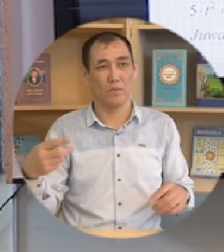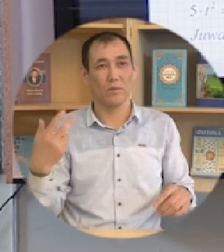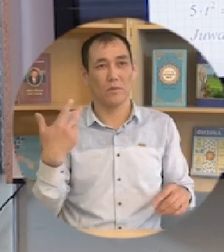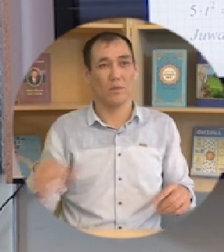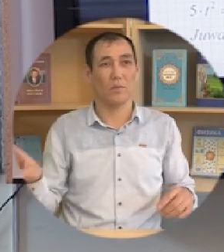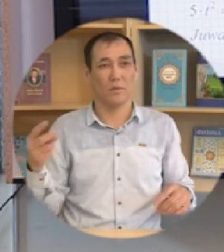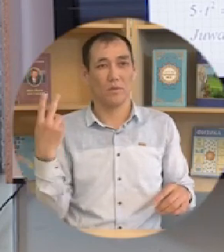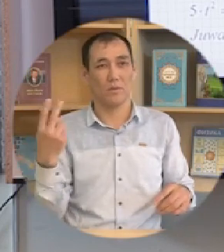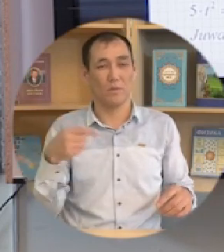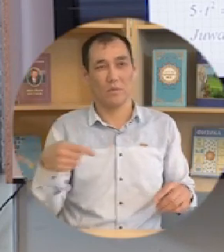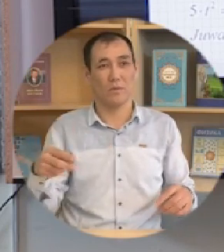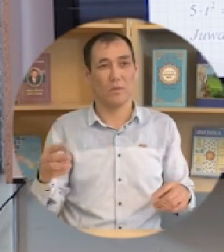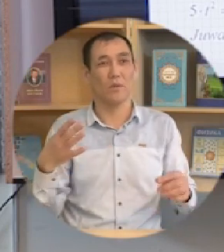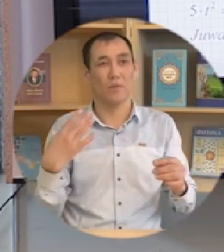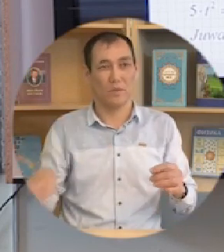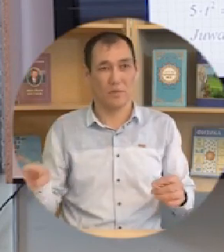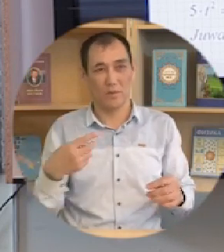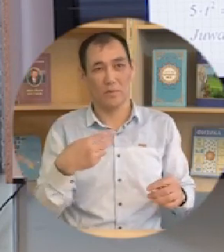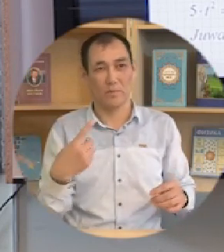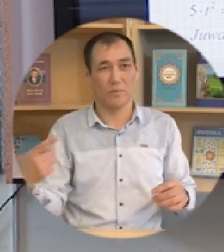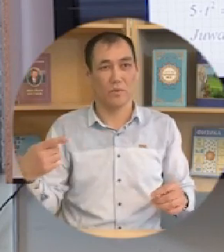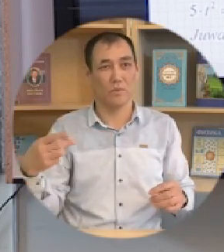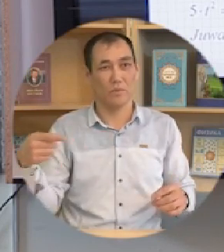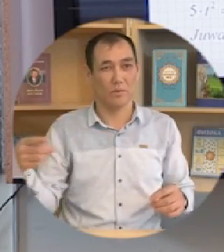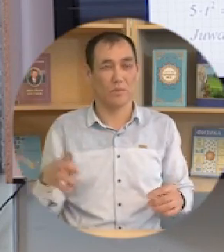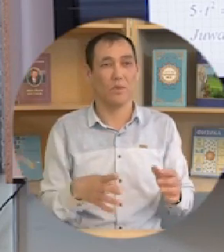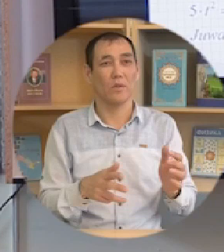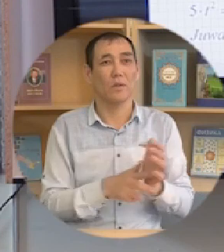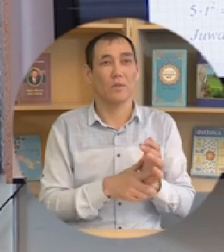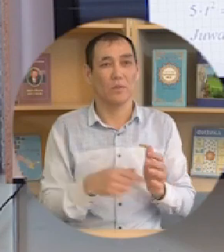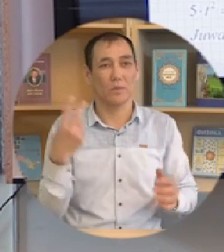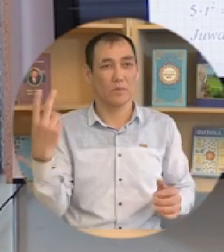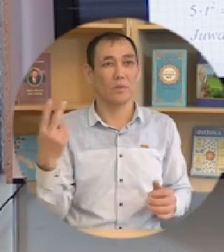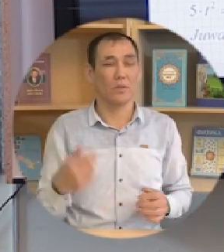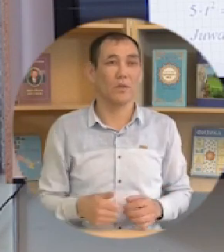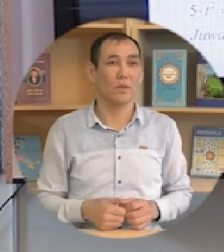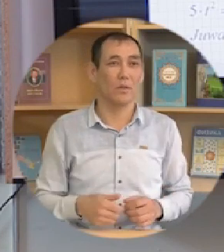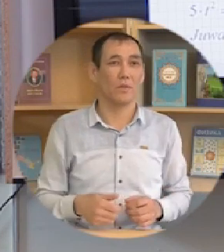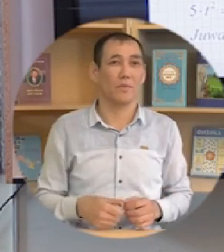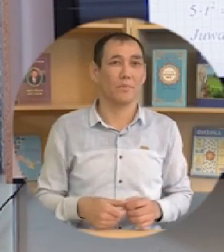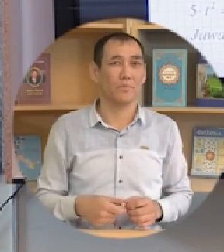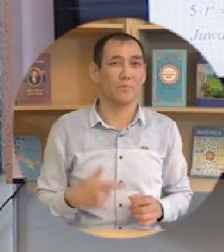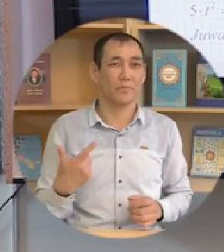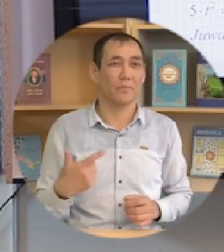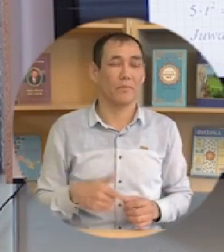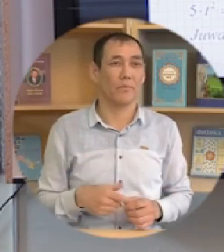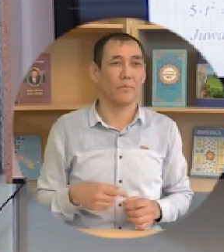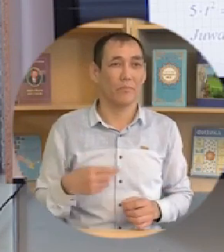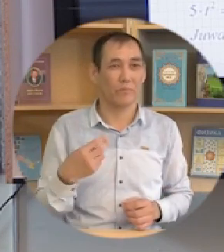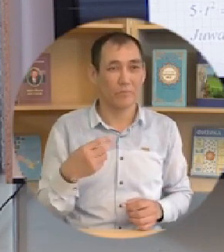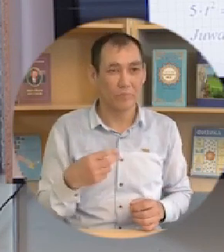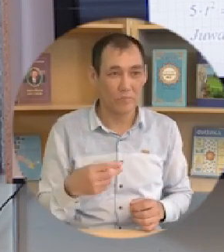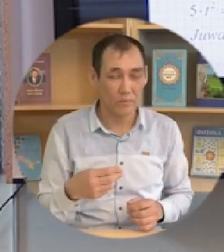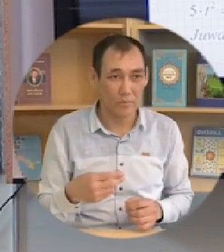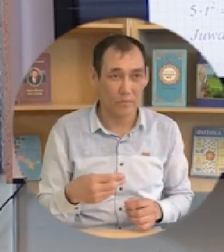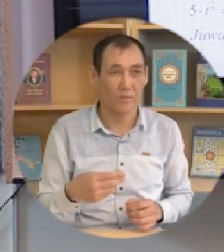алынған 40 тең минус 72. Біздерде мәселенің шартын қанатландыру үшін